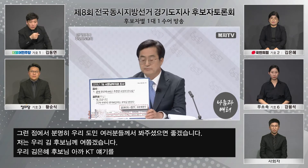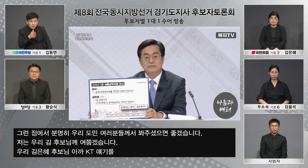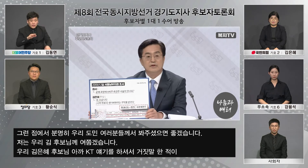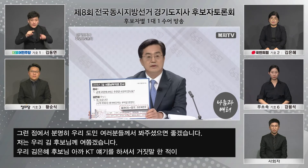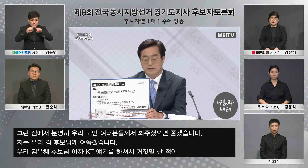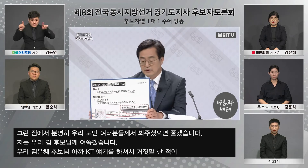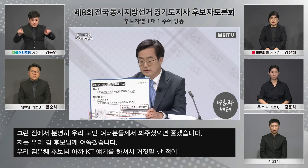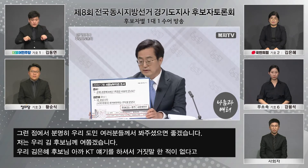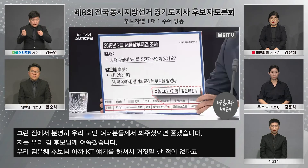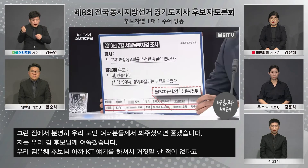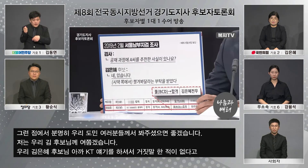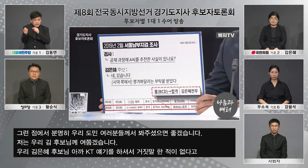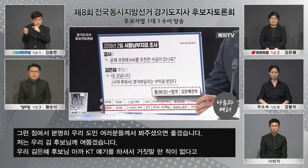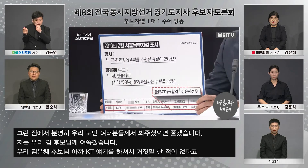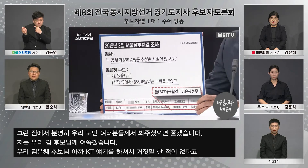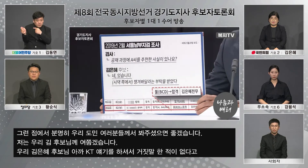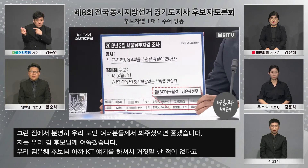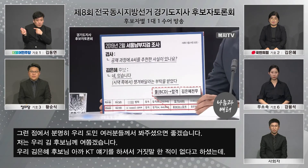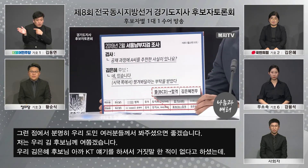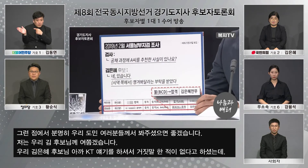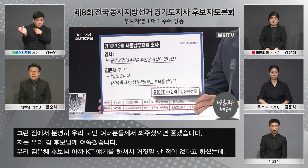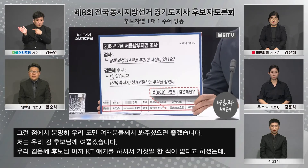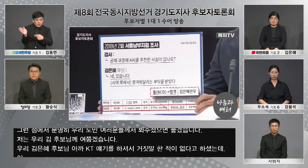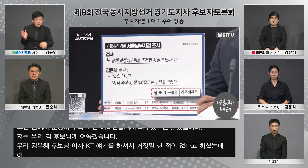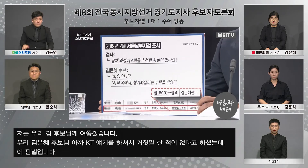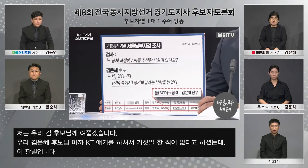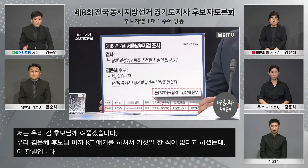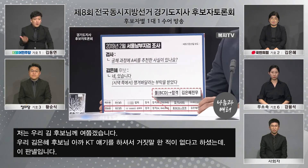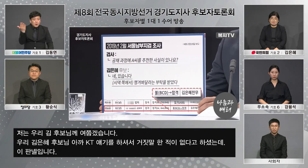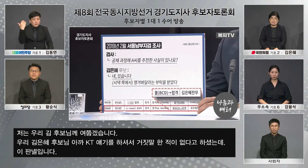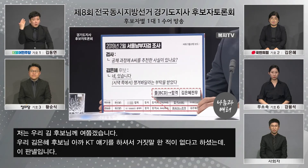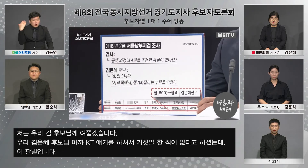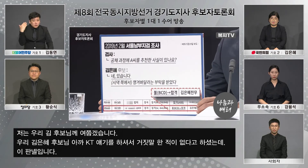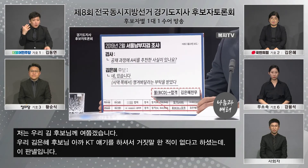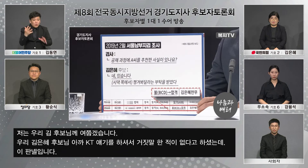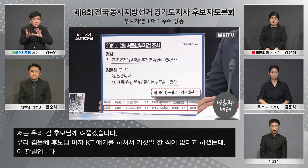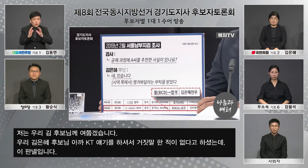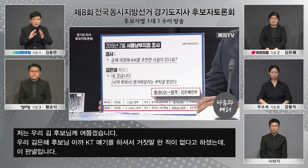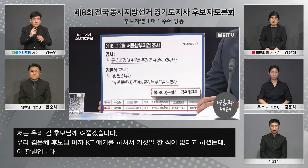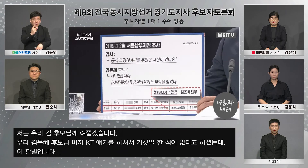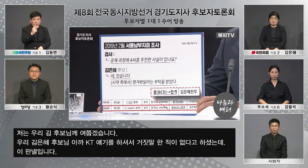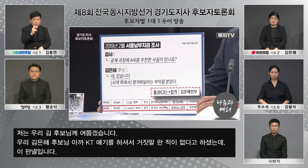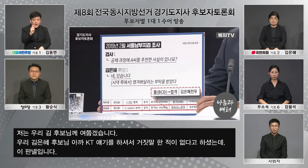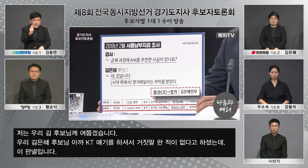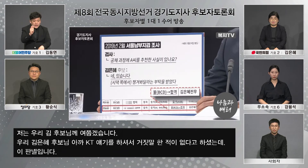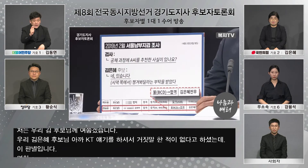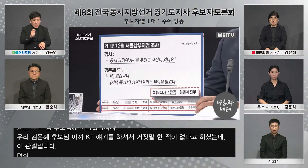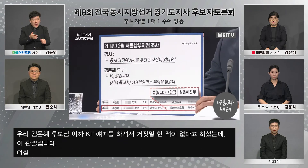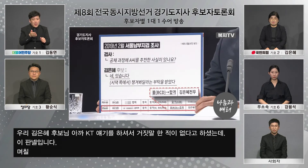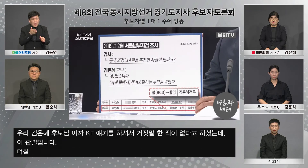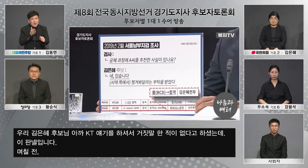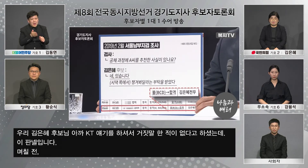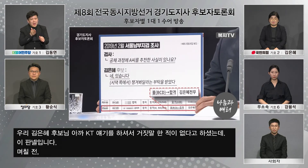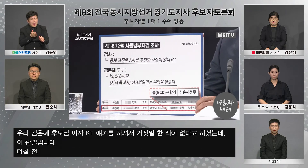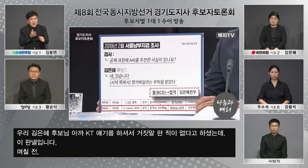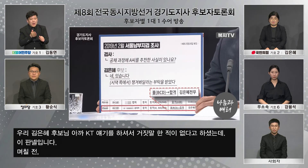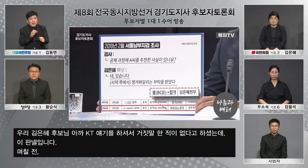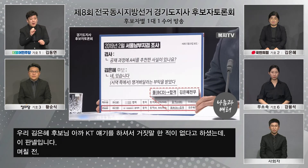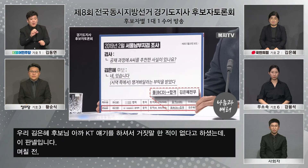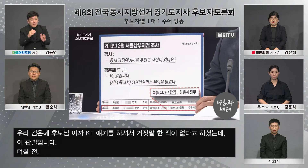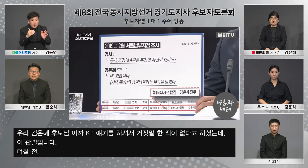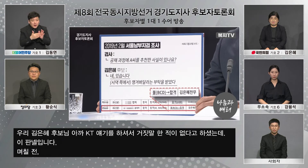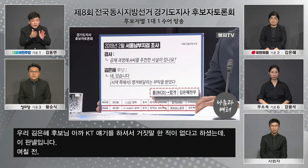판넬입니다. 며칠 전 관훈 토론회에서 KT 청탁에 대해서 얘기를 했을 적에 우리